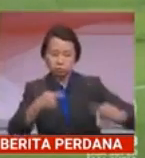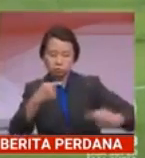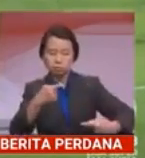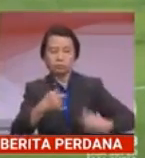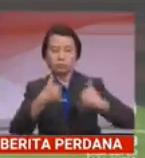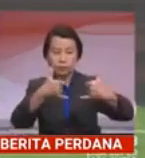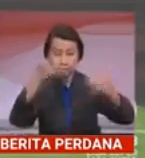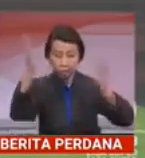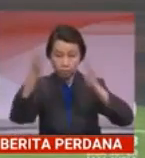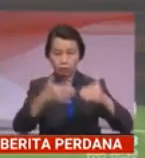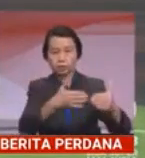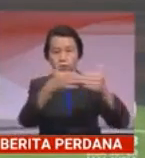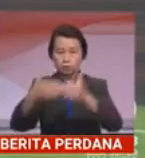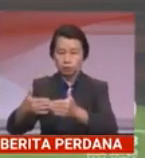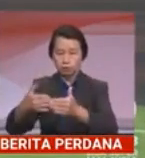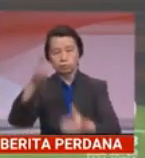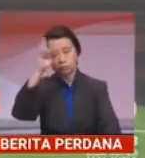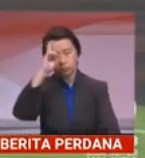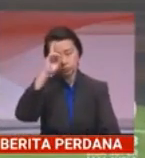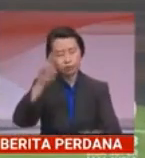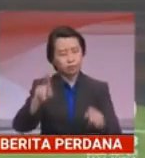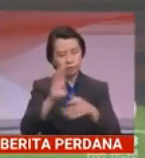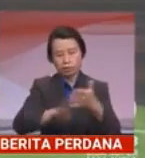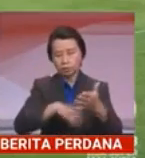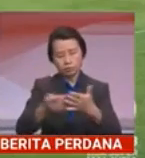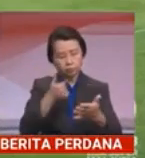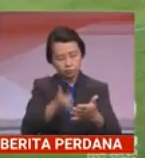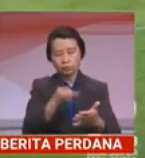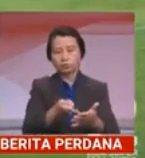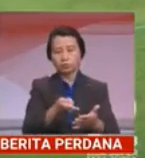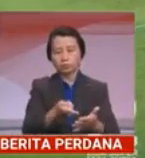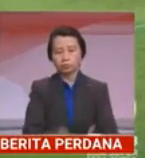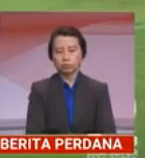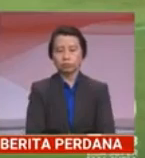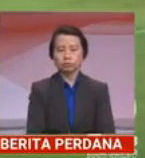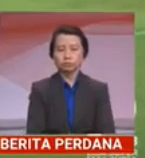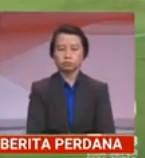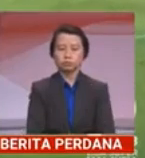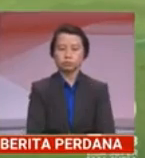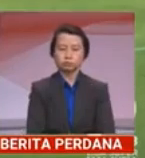ini akan diteruskan seperti yang dirancang.